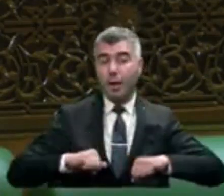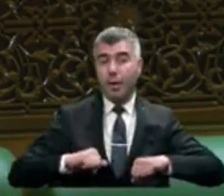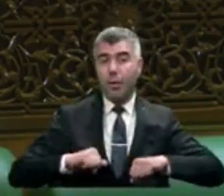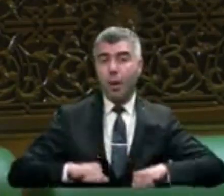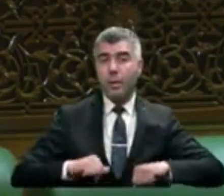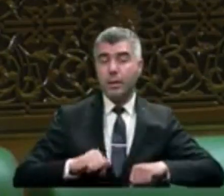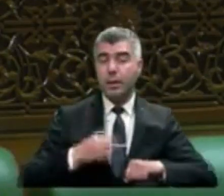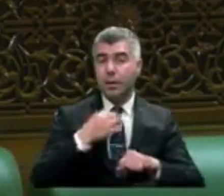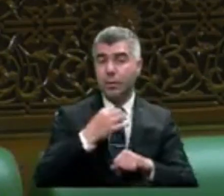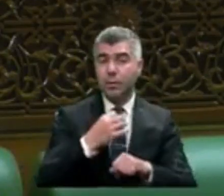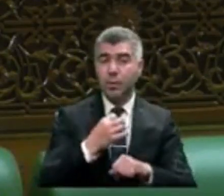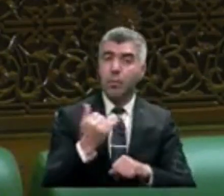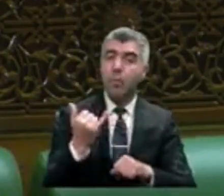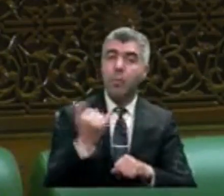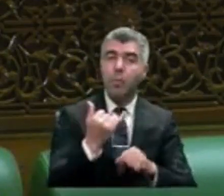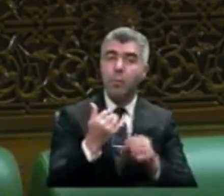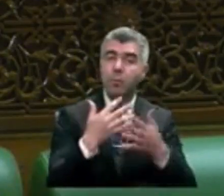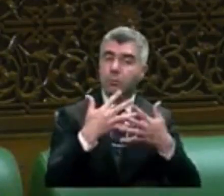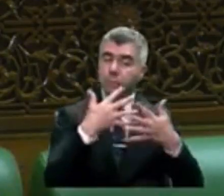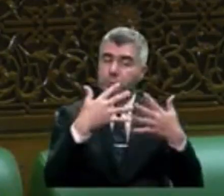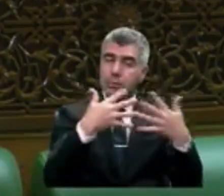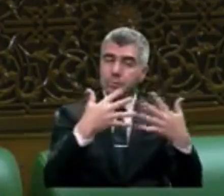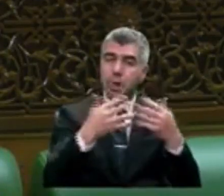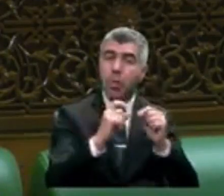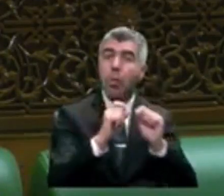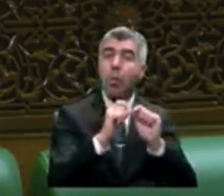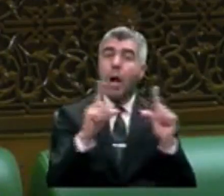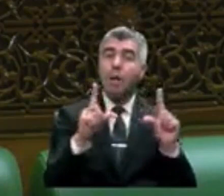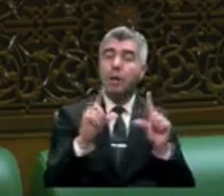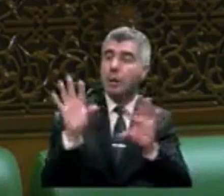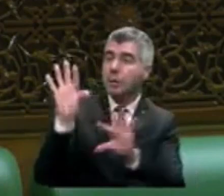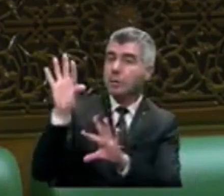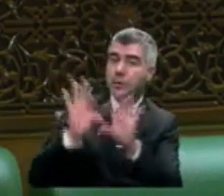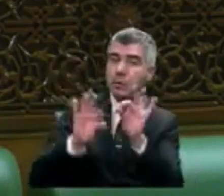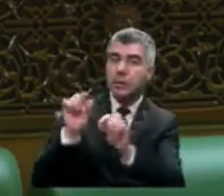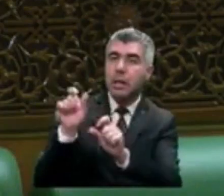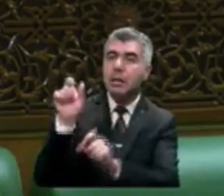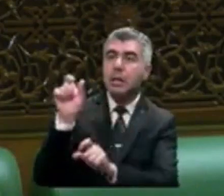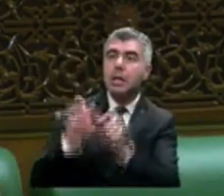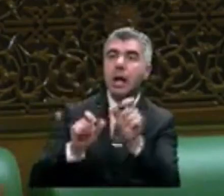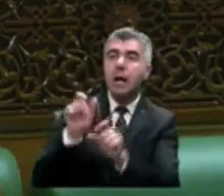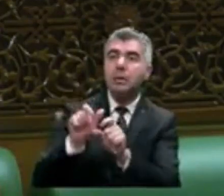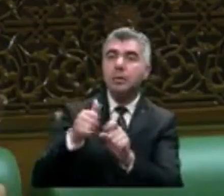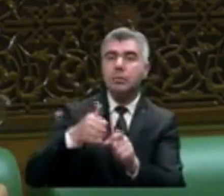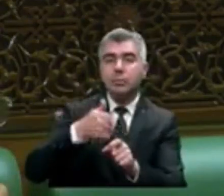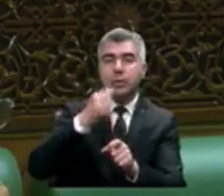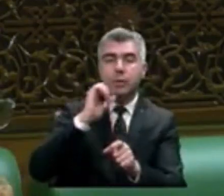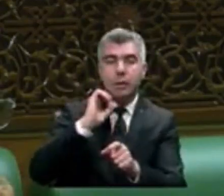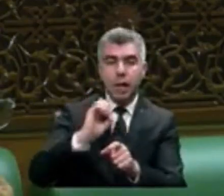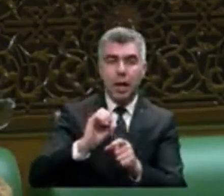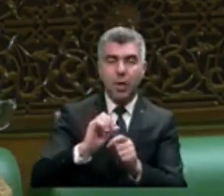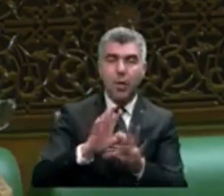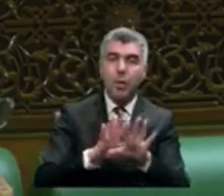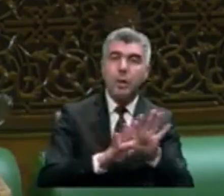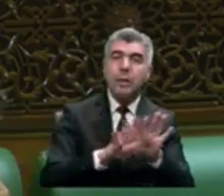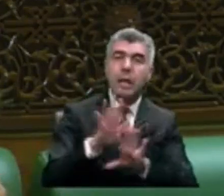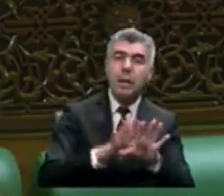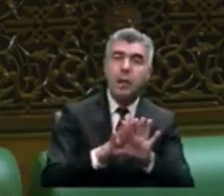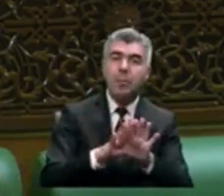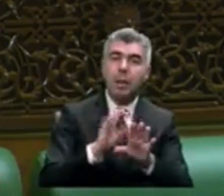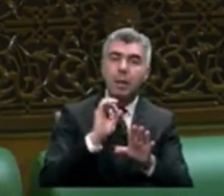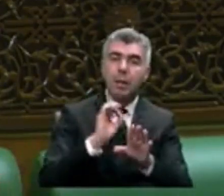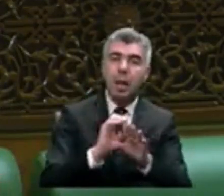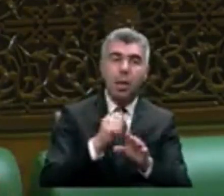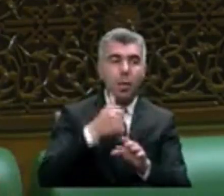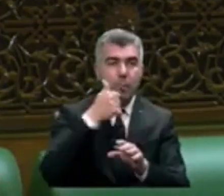اعتماد الصرامه الشفافيه في انتقاء العناصر المتميزه وخ تدابير الجريه في